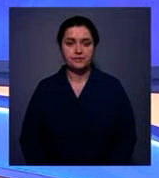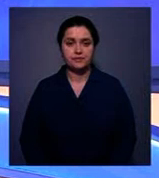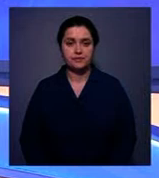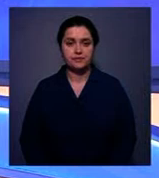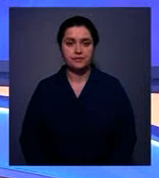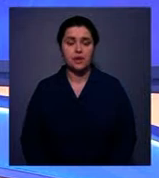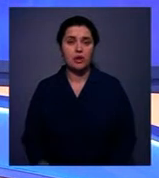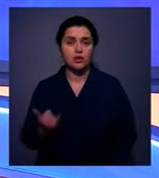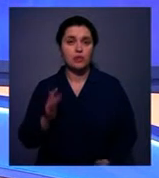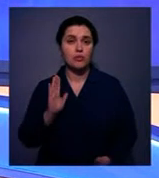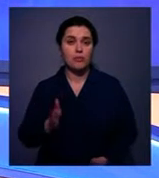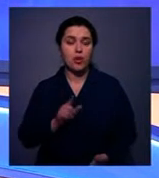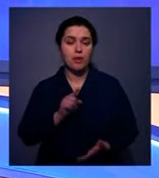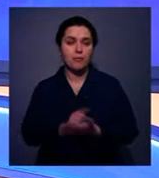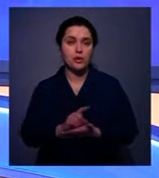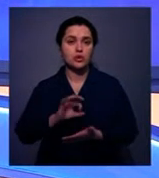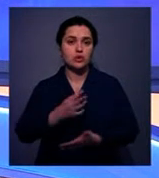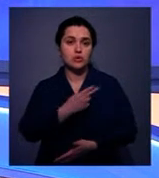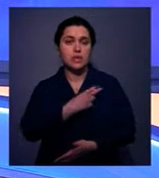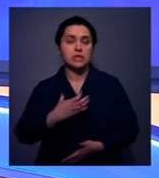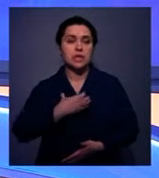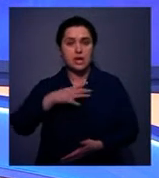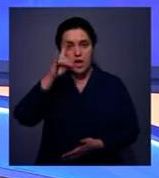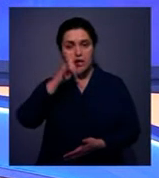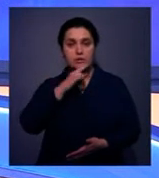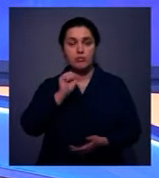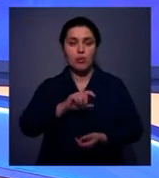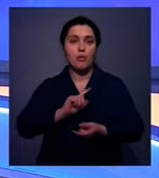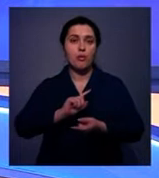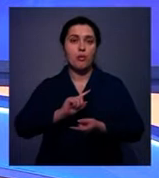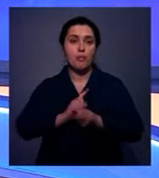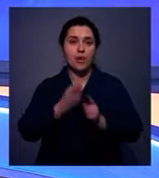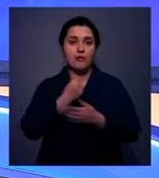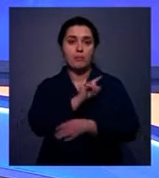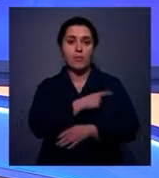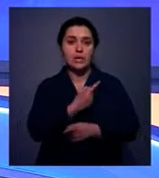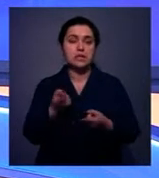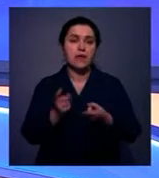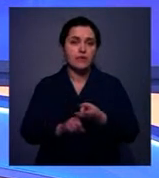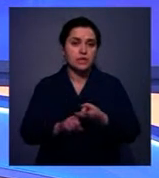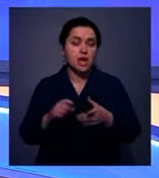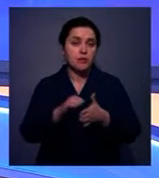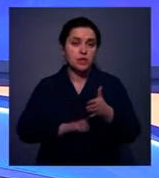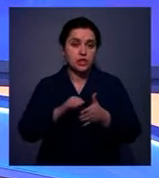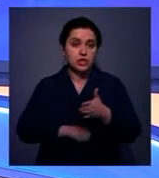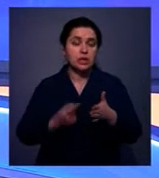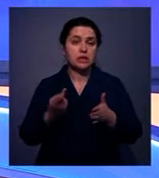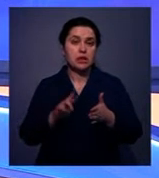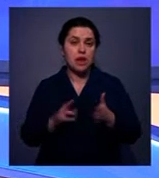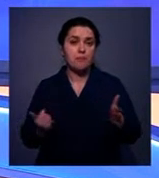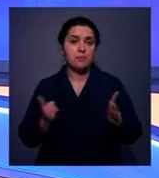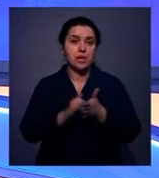В рамках системы обязательного социального медицинского страхования казахстанцы могут менять свою поликлинику в зависимости от обстоятельств. Для